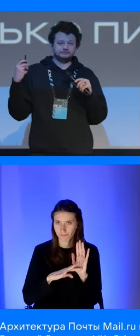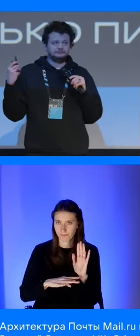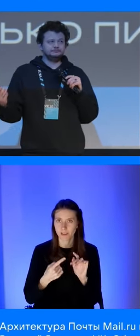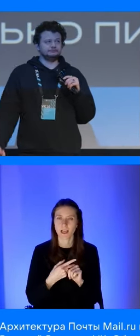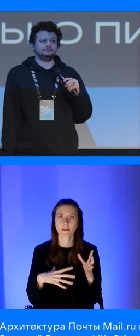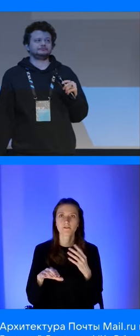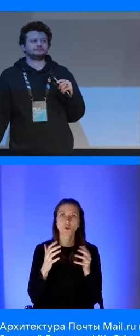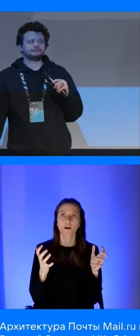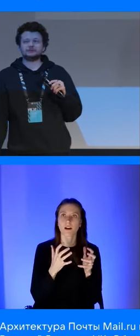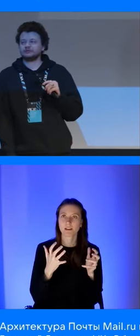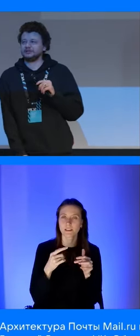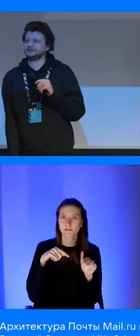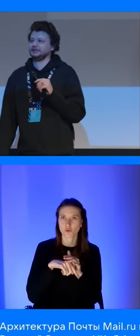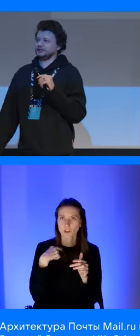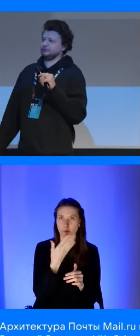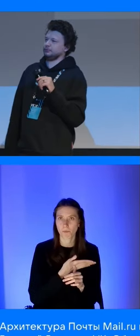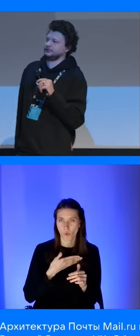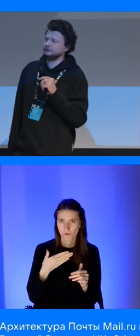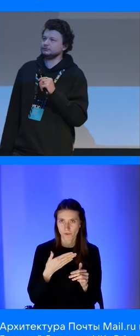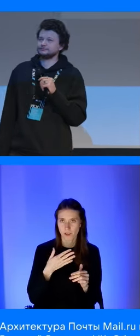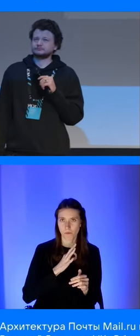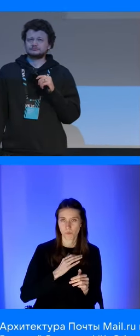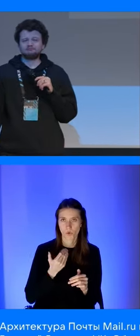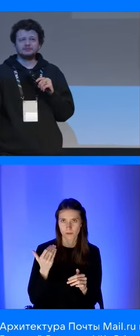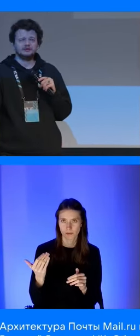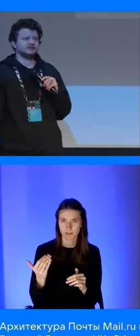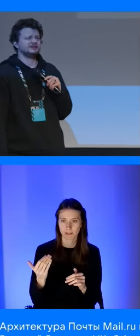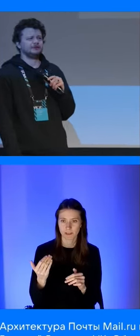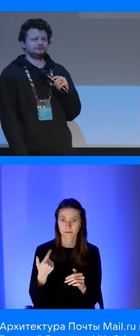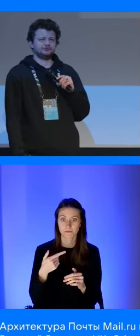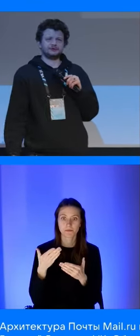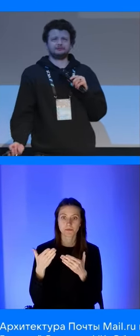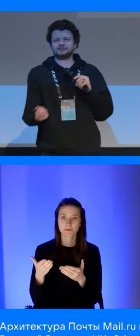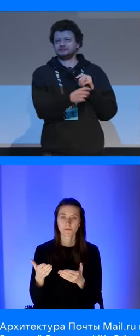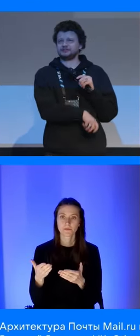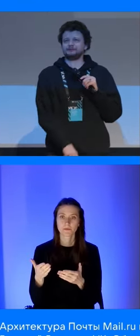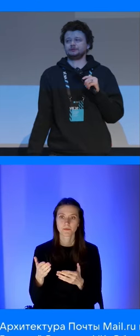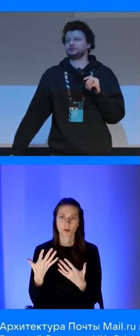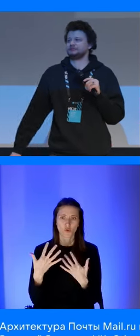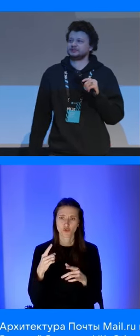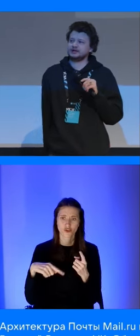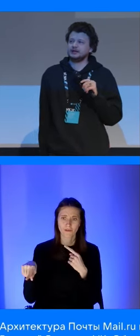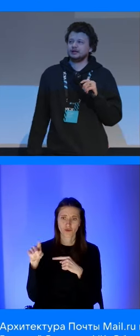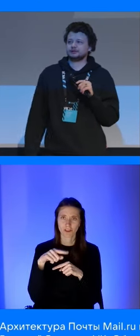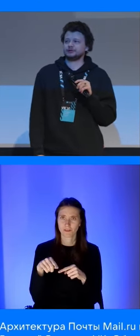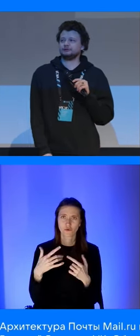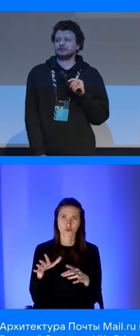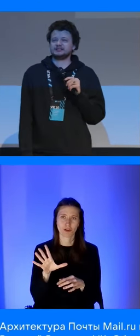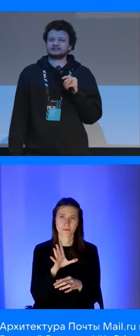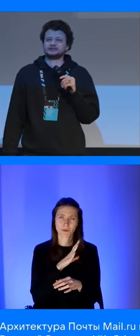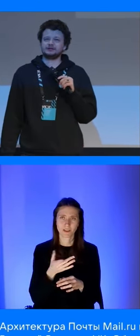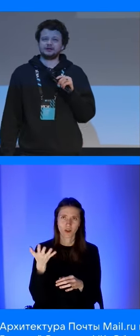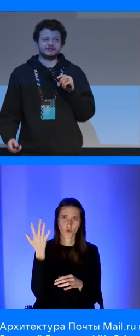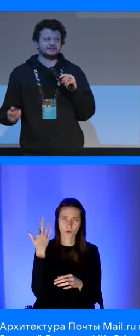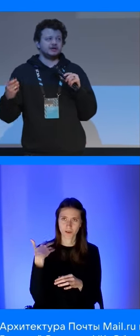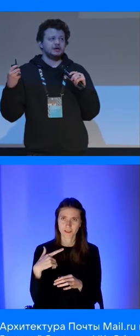профиле. И тут, наконец-таки, я говорю про Tarantul. Хотя на самом деле он фигурировал почти во всех предыдущих местах, которые у